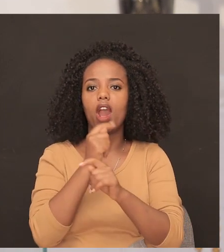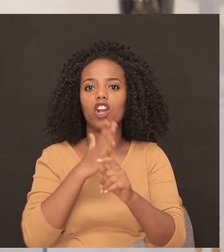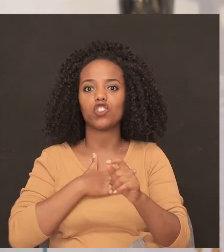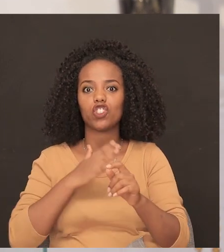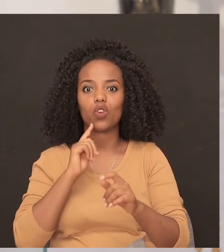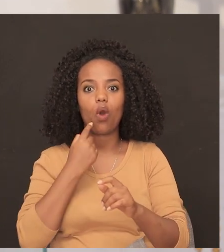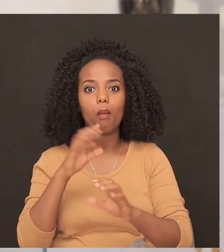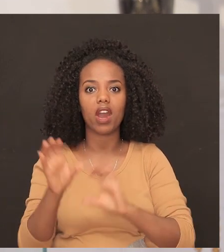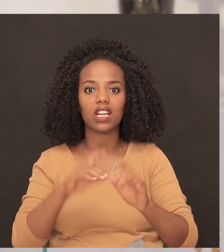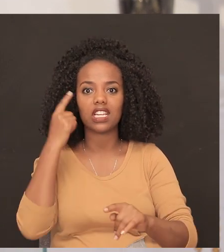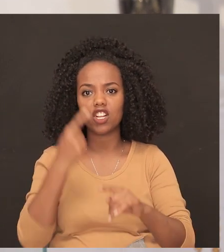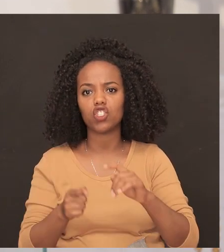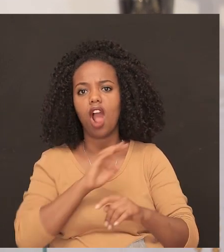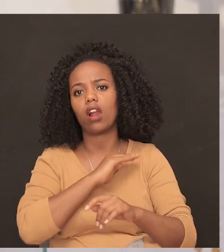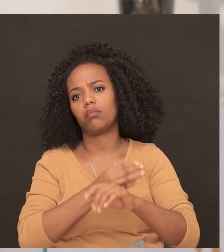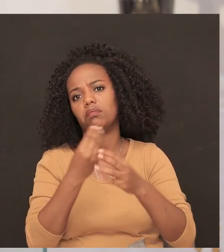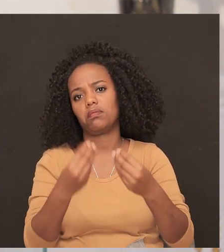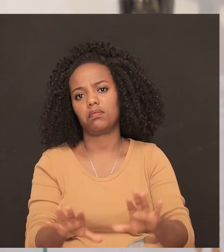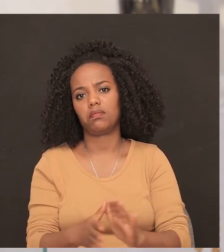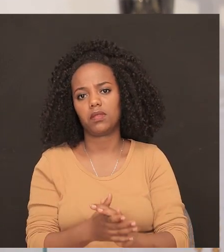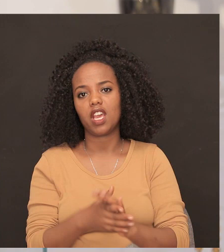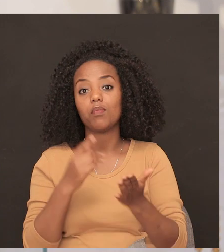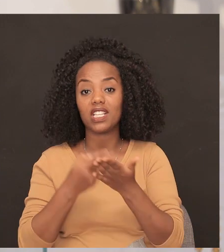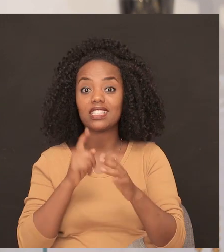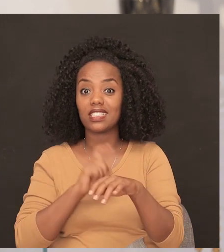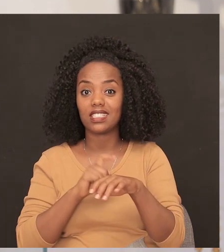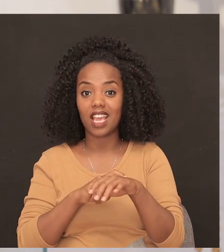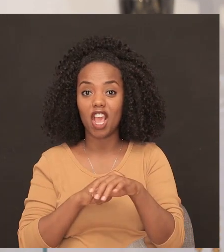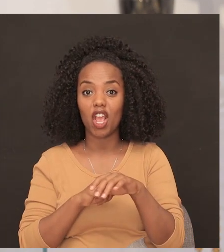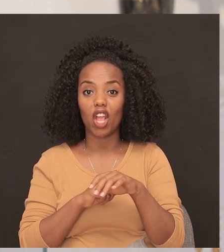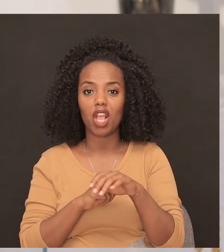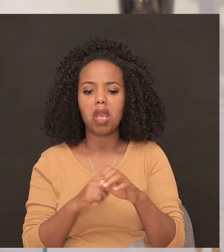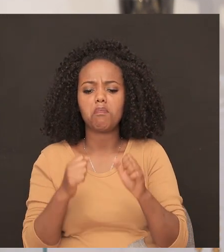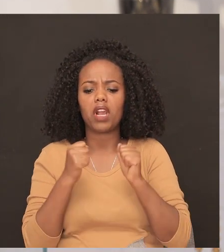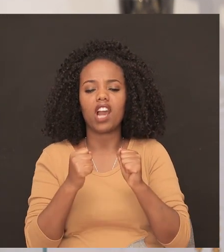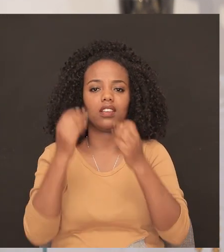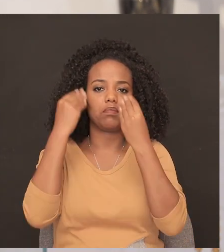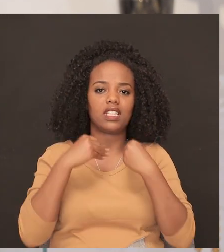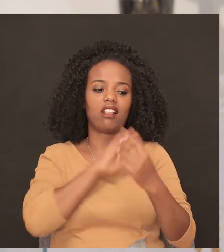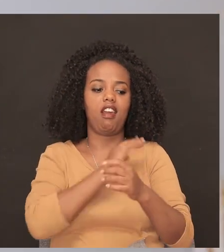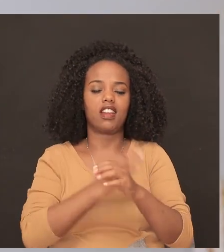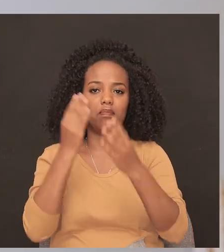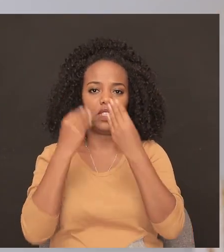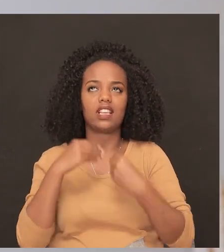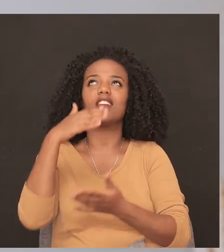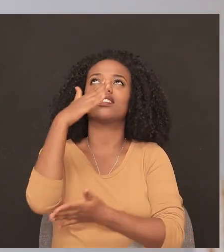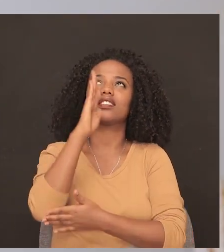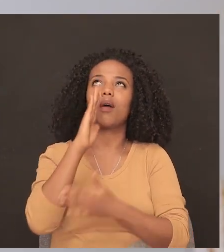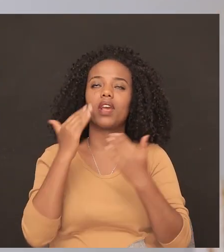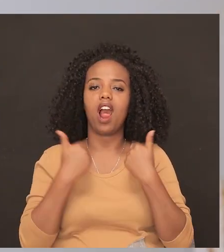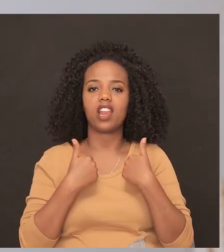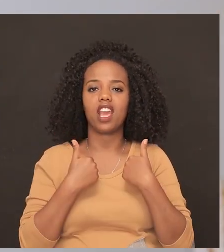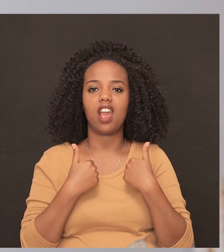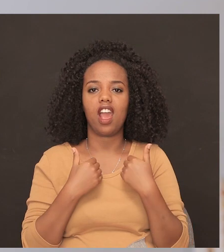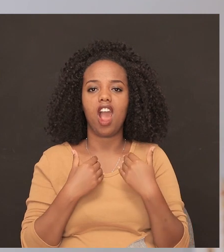ማረግ እንዳንችል አቅም እናጣለን። የዛኔ ግን ብቃት የሚሰጥ እግዚአብሔር አለ። ኃይልን